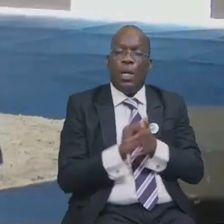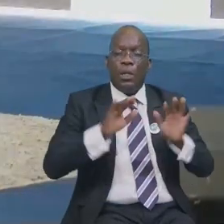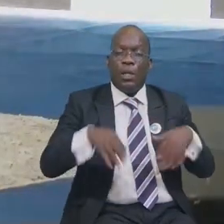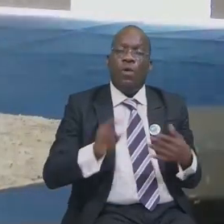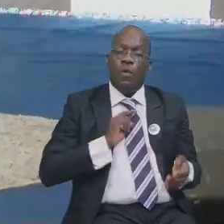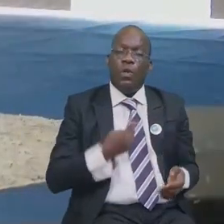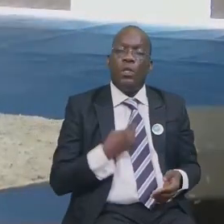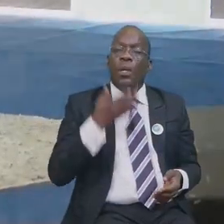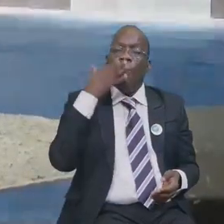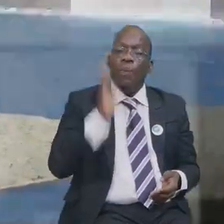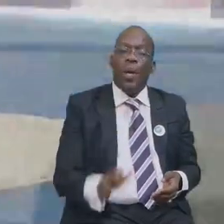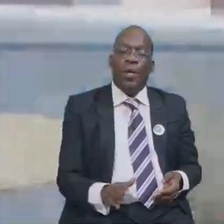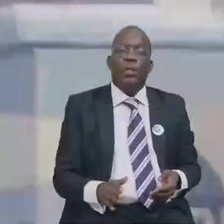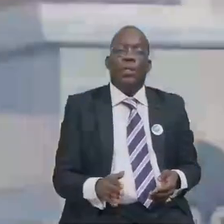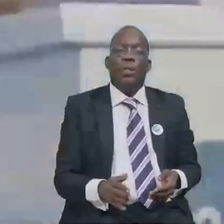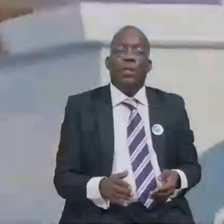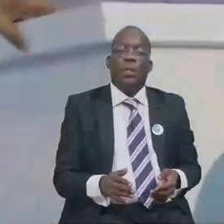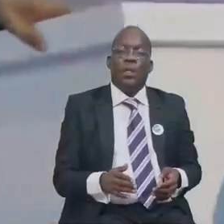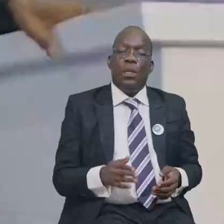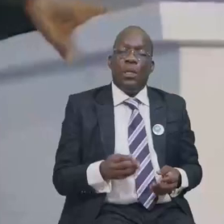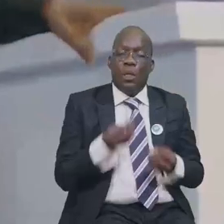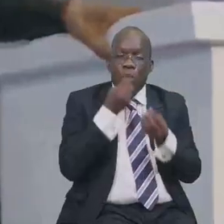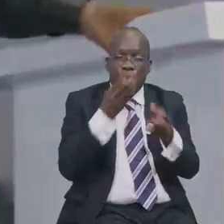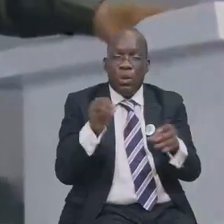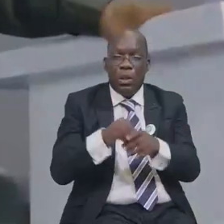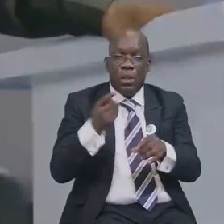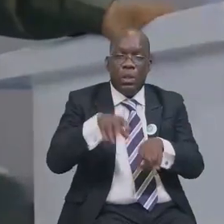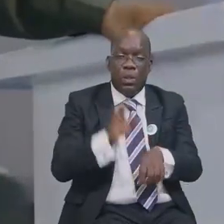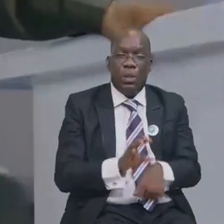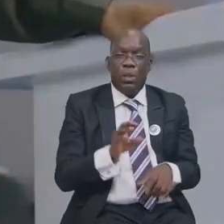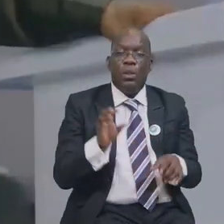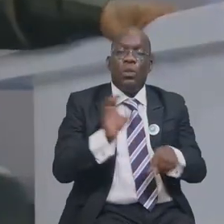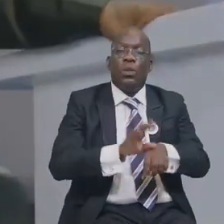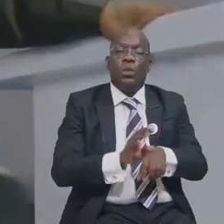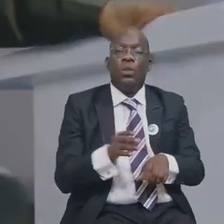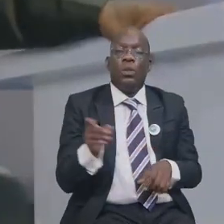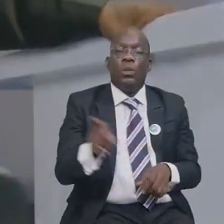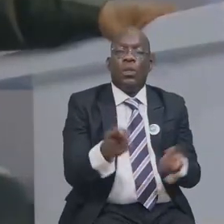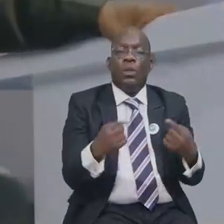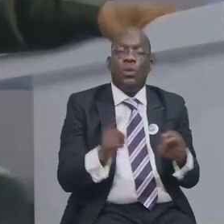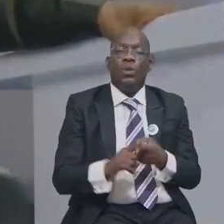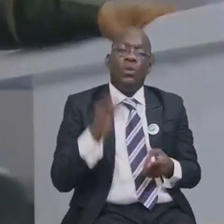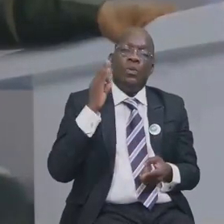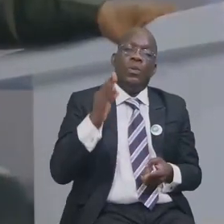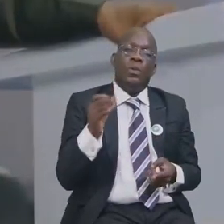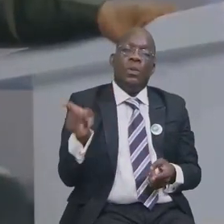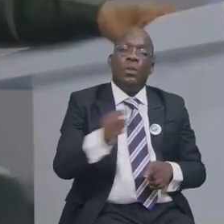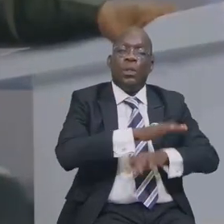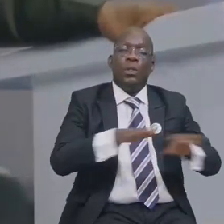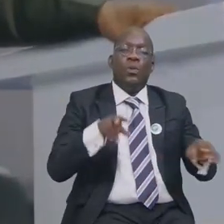qui nous donnent le jugement du monde. Église, ils viennent prêcher. Ils ne regardent